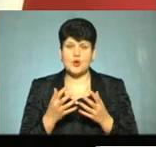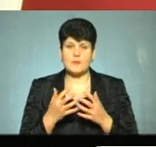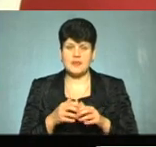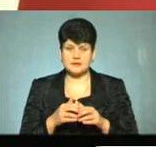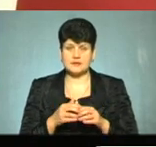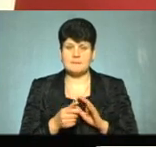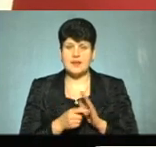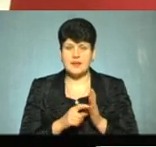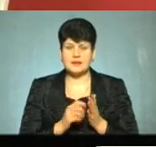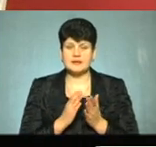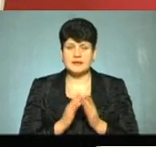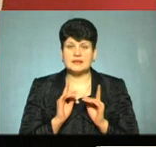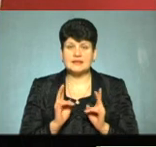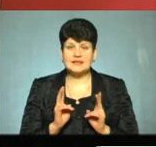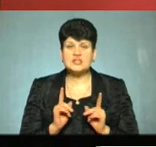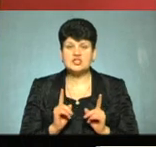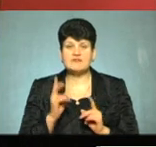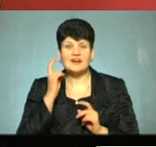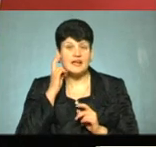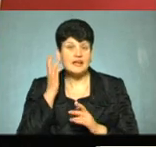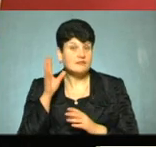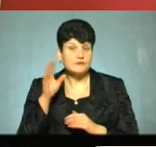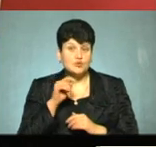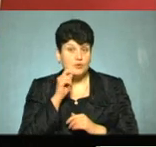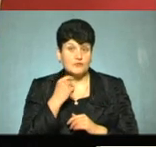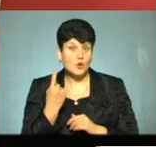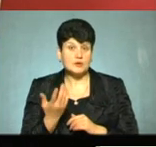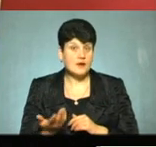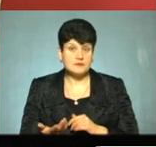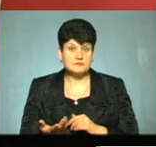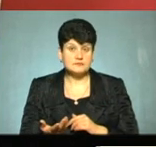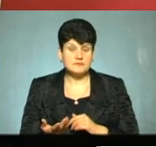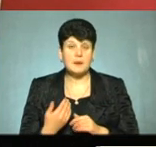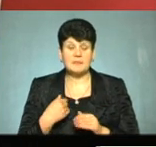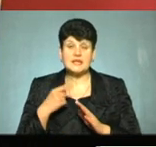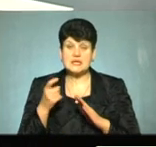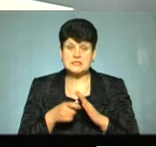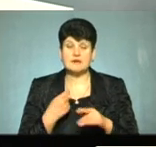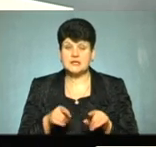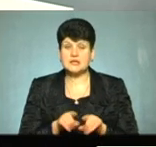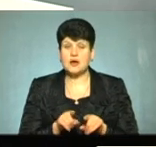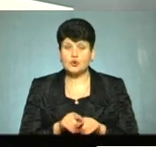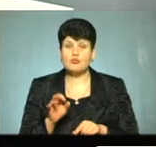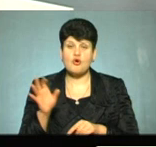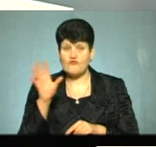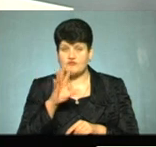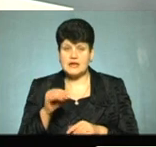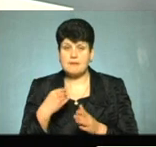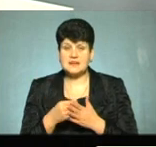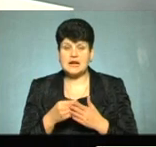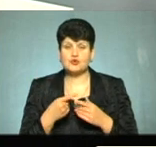спеціально обладнана така палата існує лише в Києві, тобто, в принципі, на всю Україну вона одна. Ну, і ми дізнавалися також про